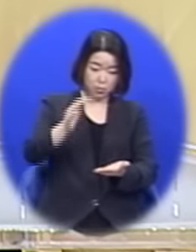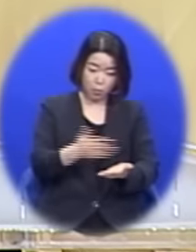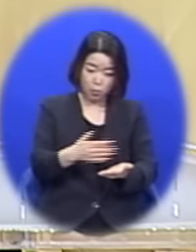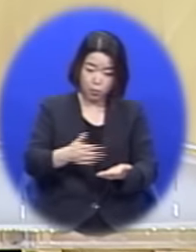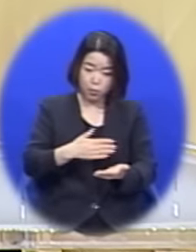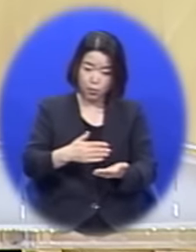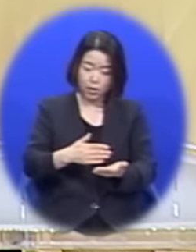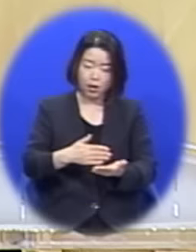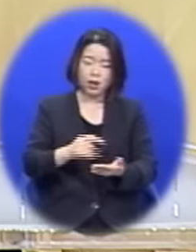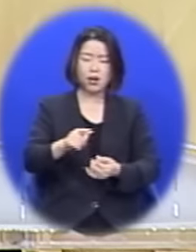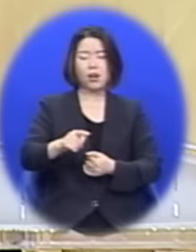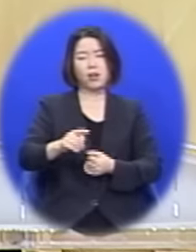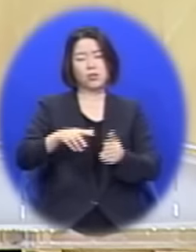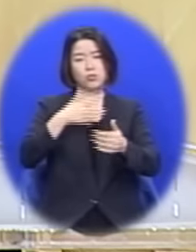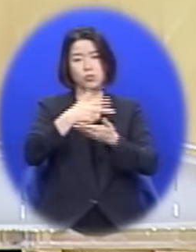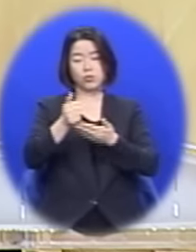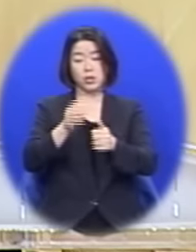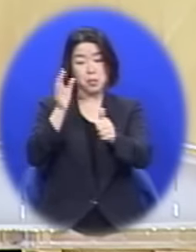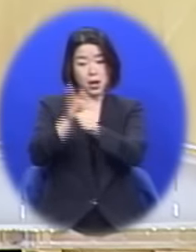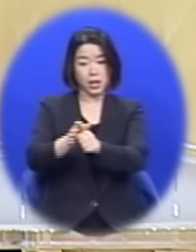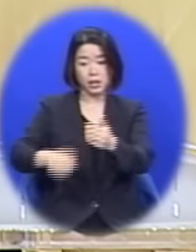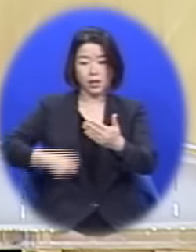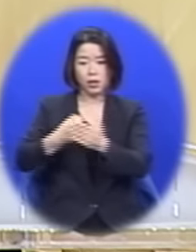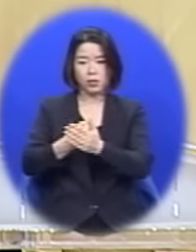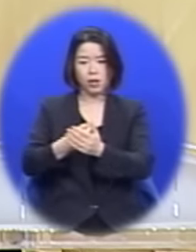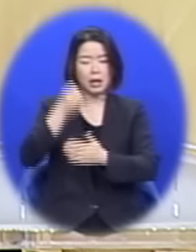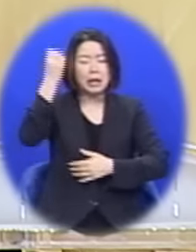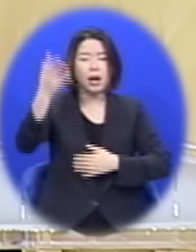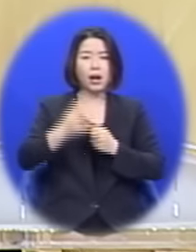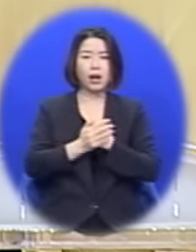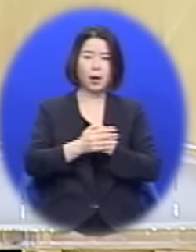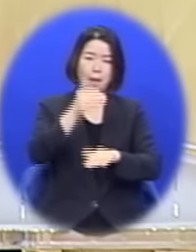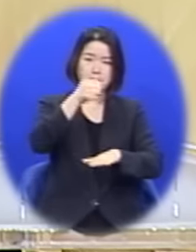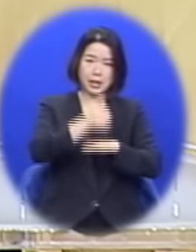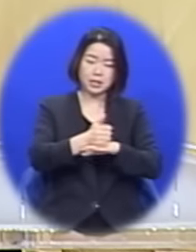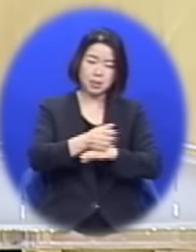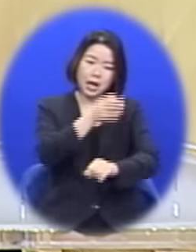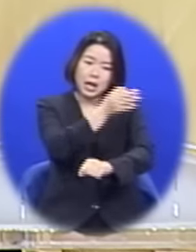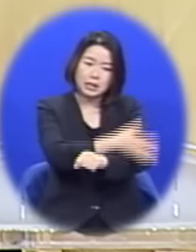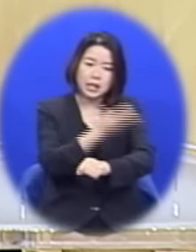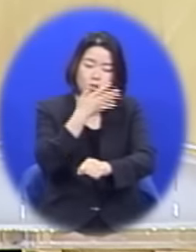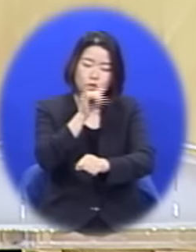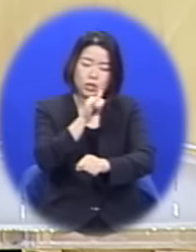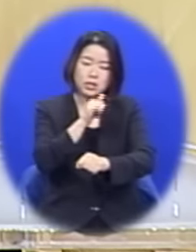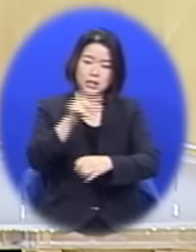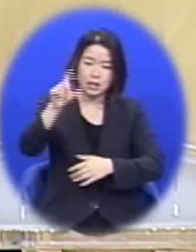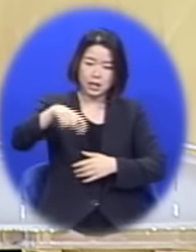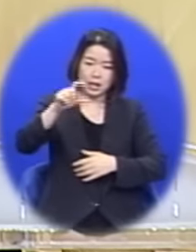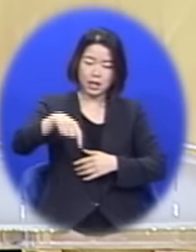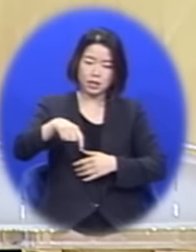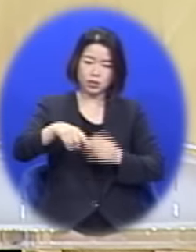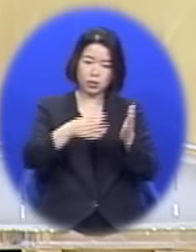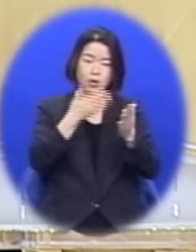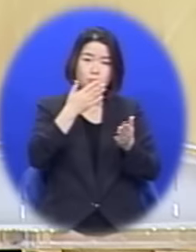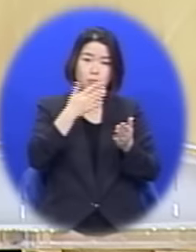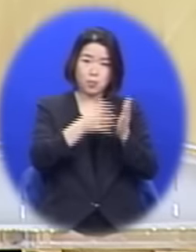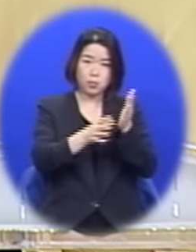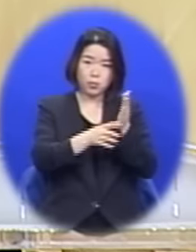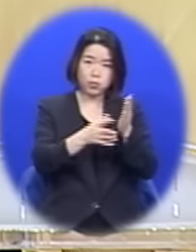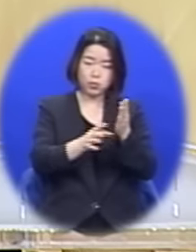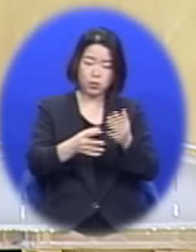주님께 맡기겠다는 결단은 사라지고 마지막으로 살 수 있는 카드 결제로 식재료들을 잔뜩